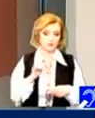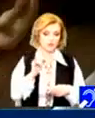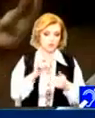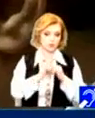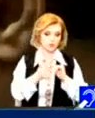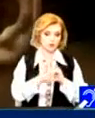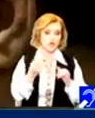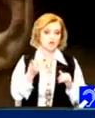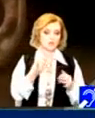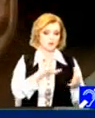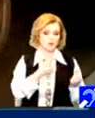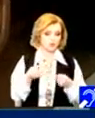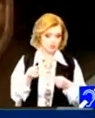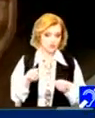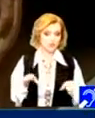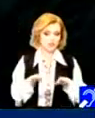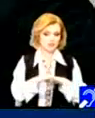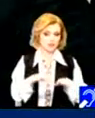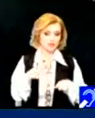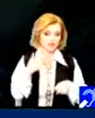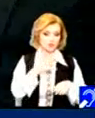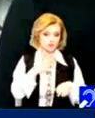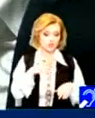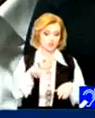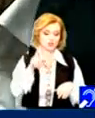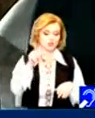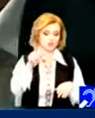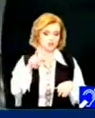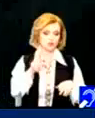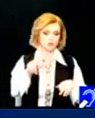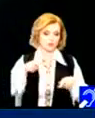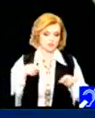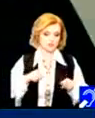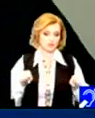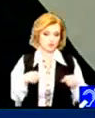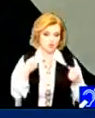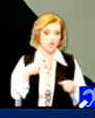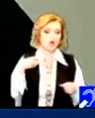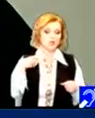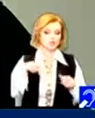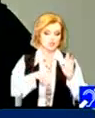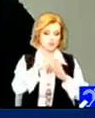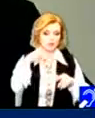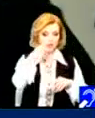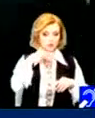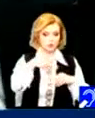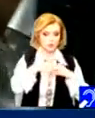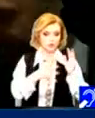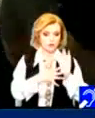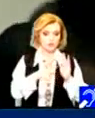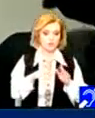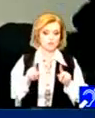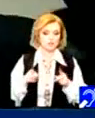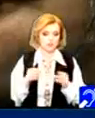inumane, trebuie să obțină la nivel național recunoașterea încălcărilor. De la 1 ianuarie 2019, persoanele deținute cel puțin